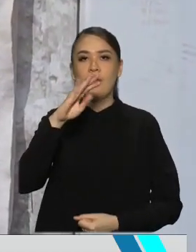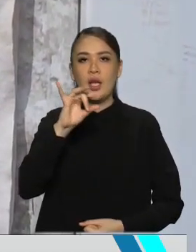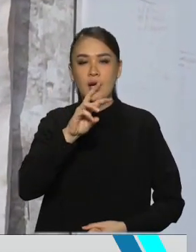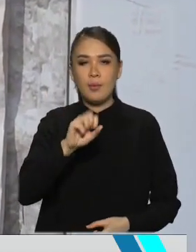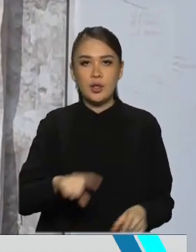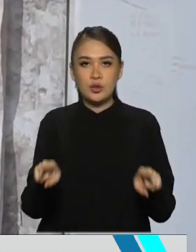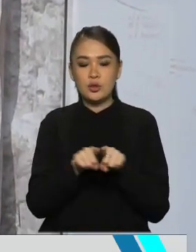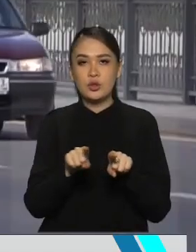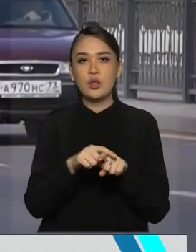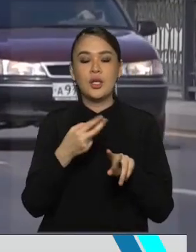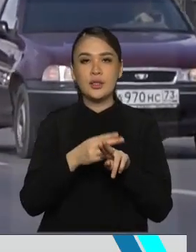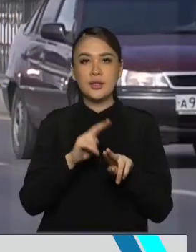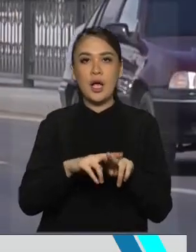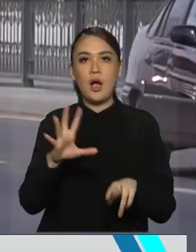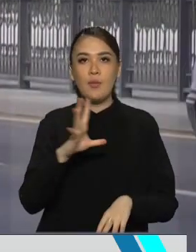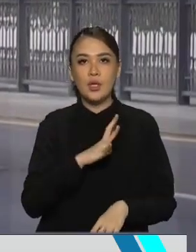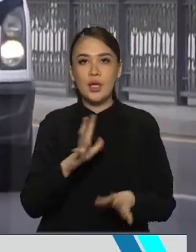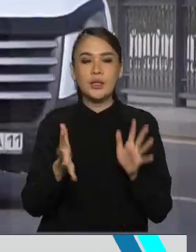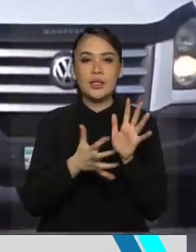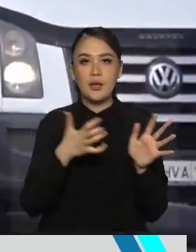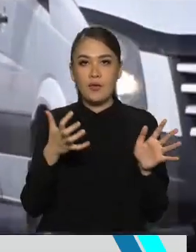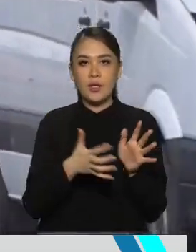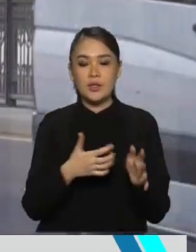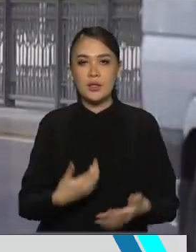Посевная кампания в разгаре, а дизеля не хватает.